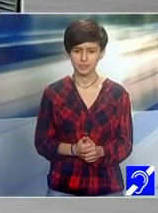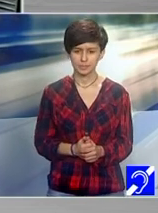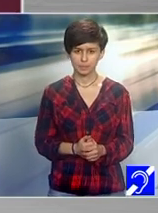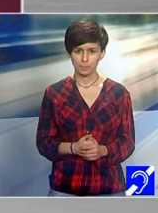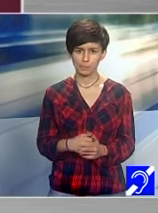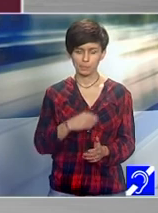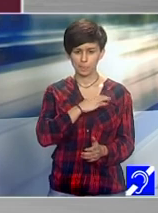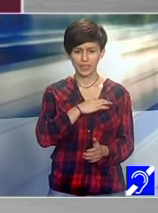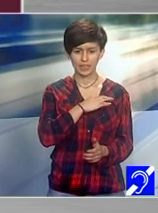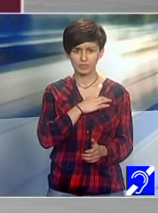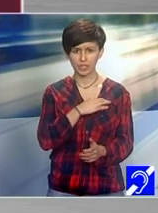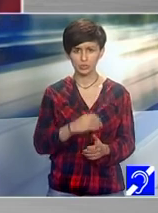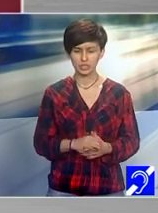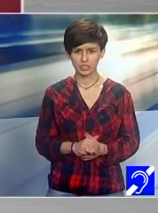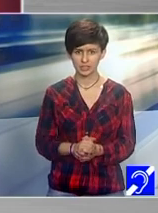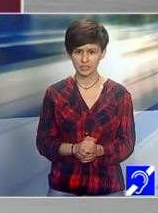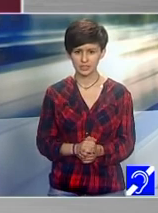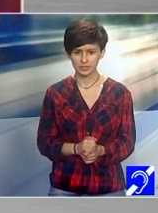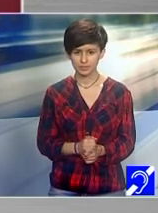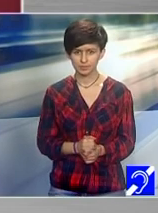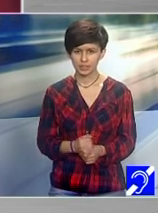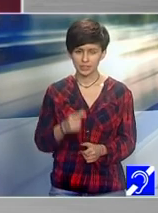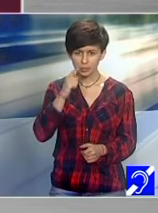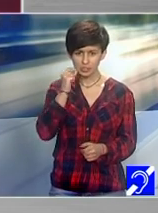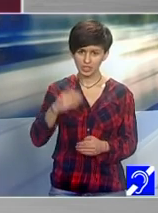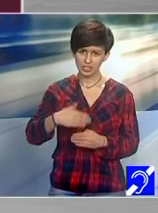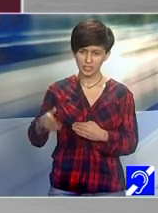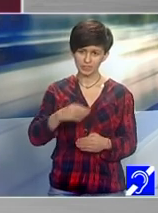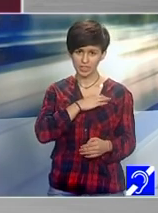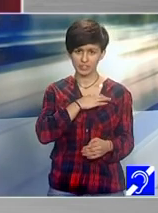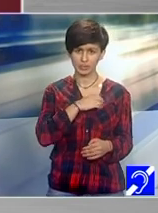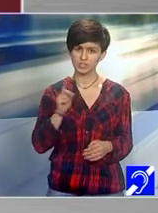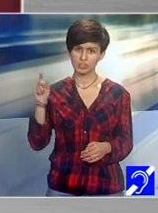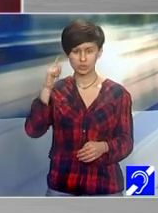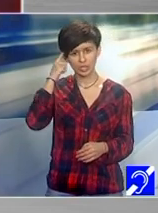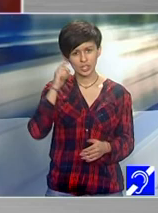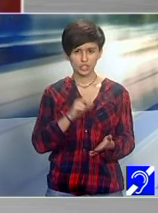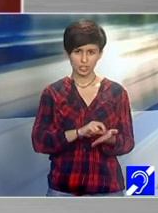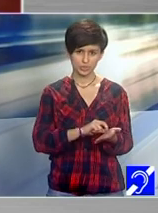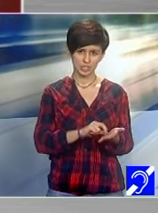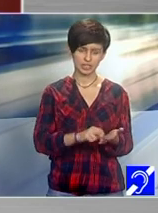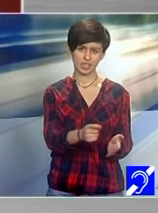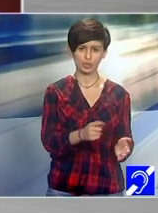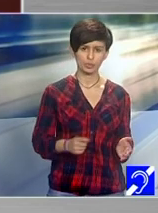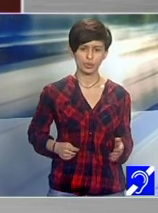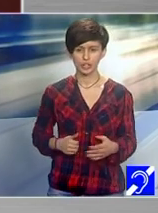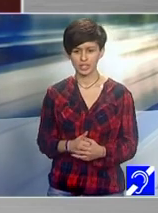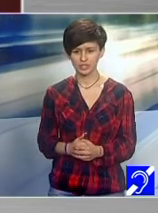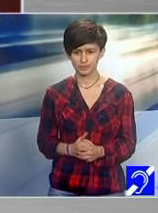după aia ei chiar nu știu foarte bine să scrie un proiect, chiar dacă o idee, un produs, ceva cu care, să, cu care putem veni cu ceva de